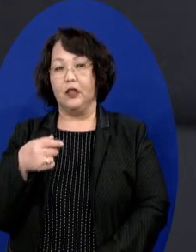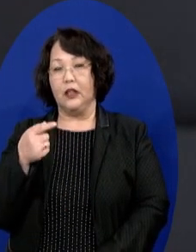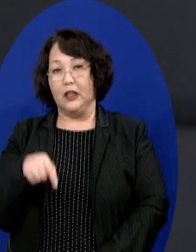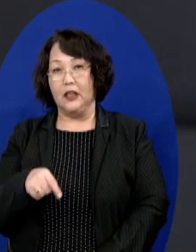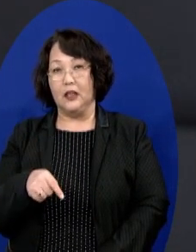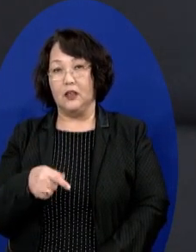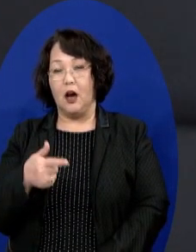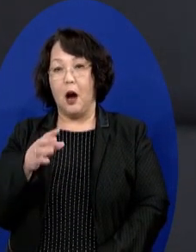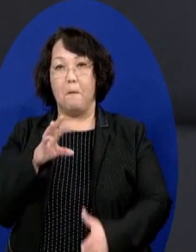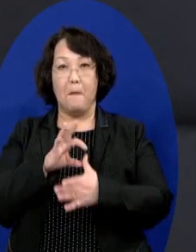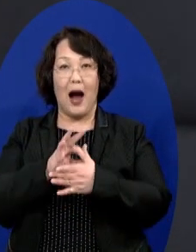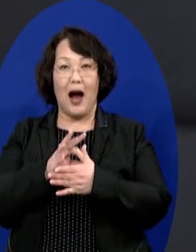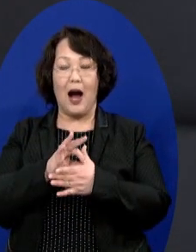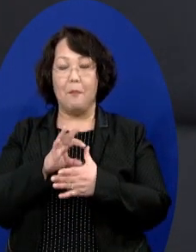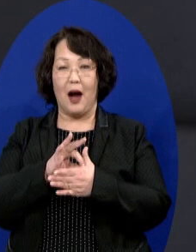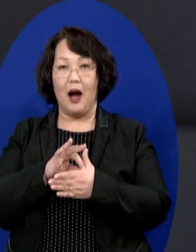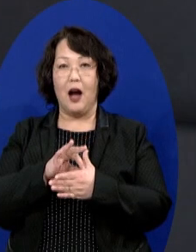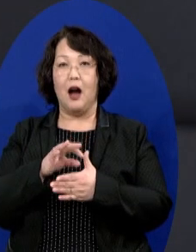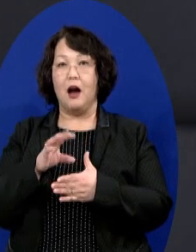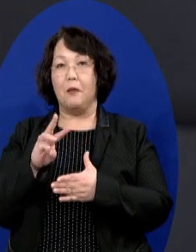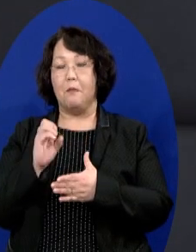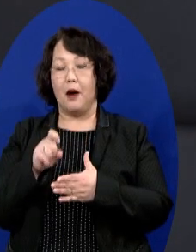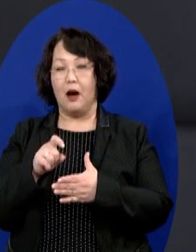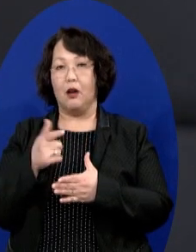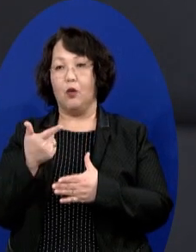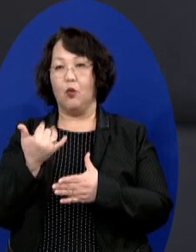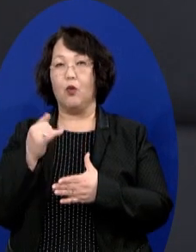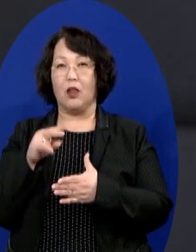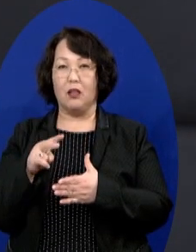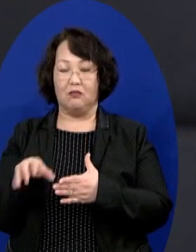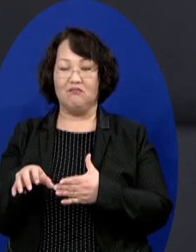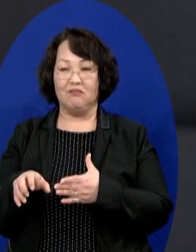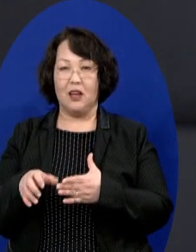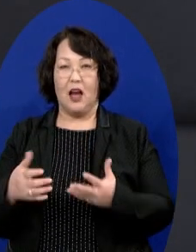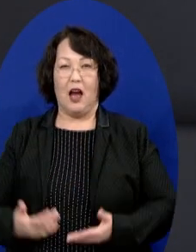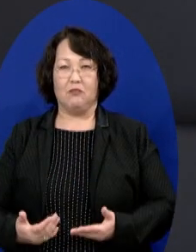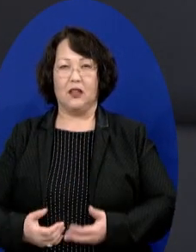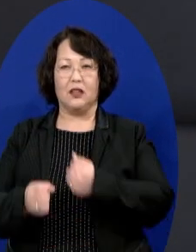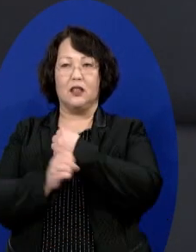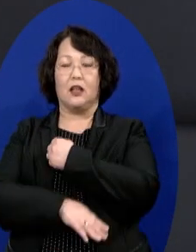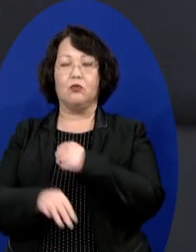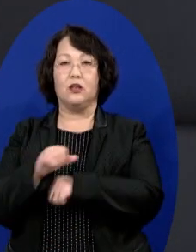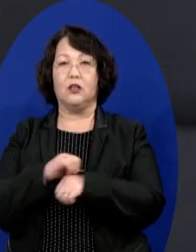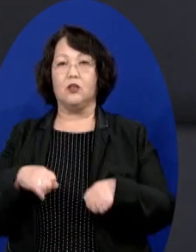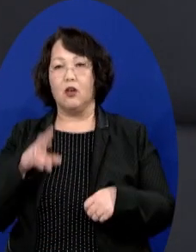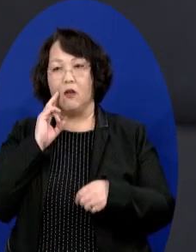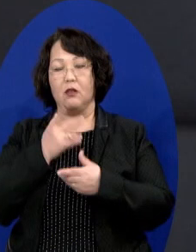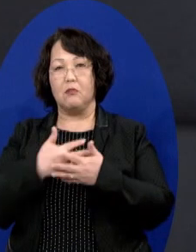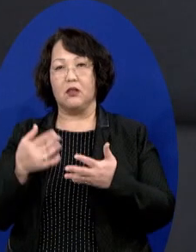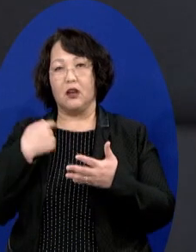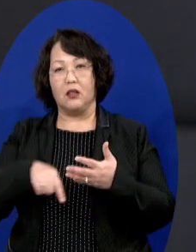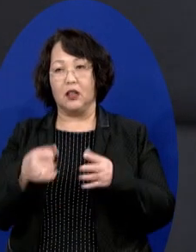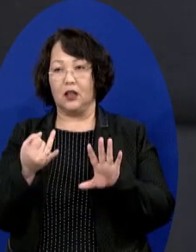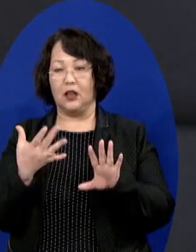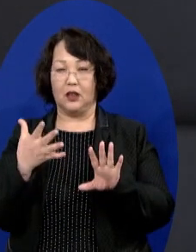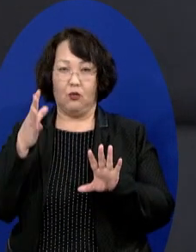маань өөрө мах, гурил хоёр бол яг одоо амжиргааны төвшин доогоор өрхөд төр бол нийт хүнсний зардлынх нь 75%